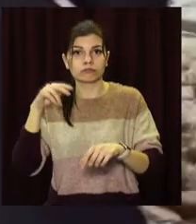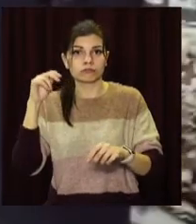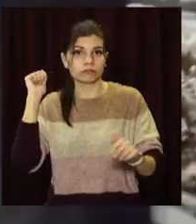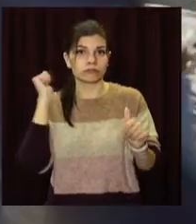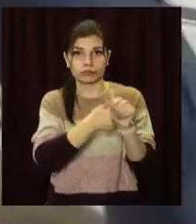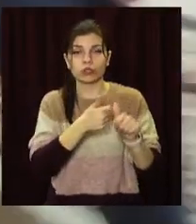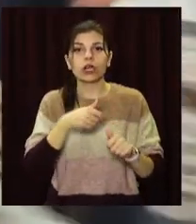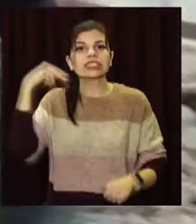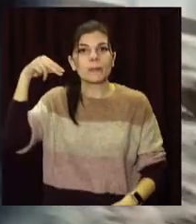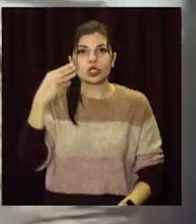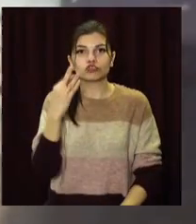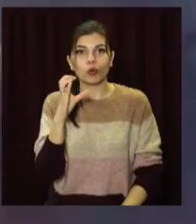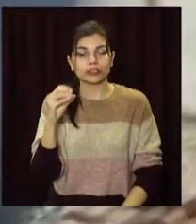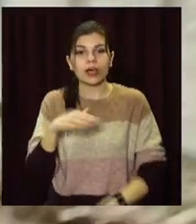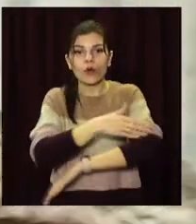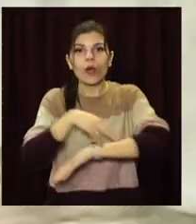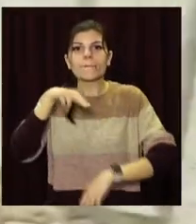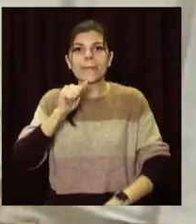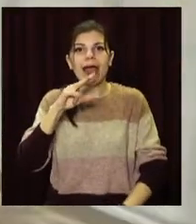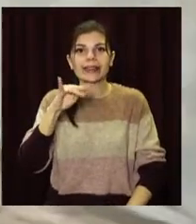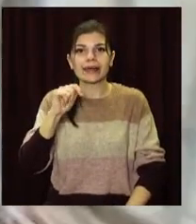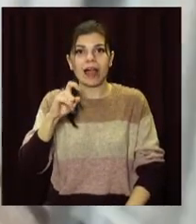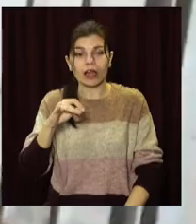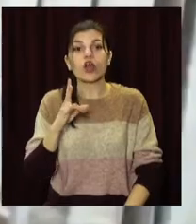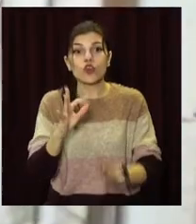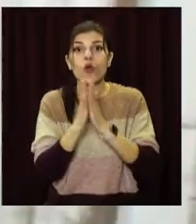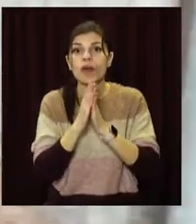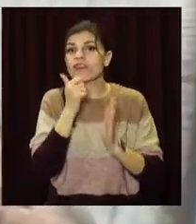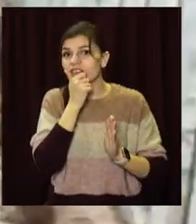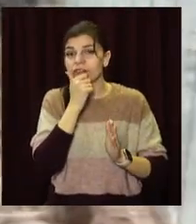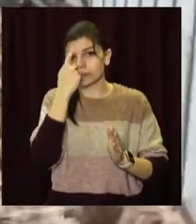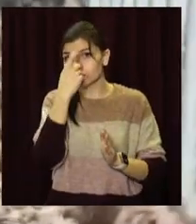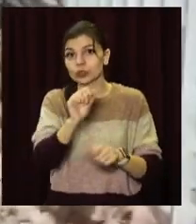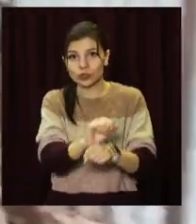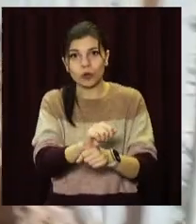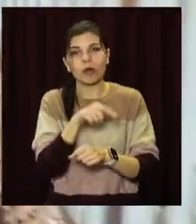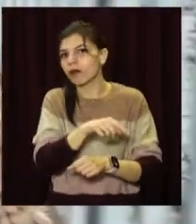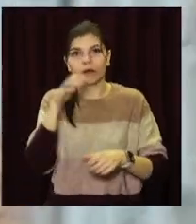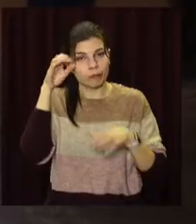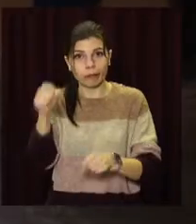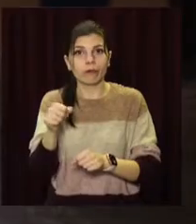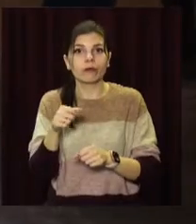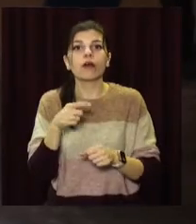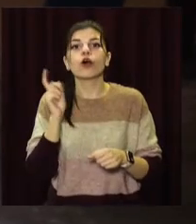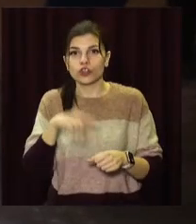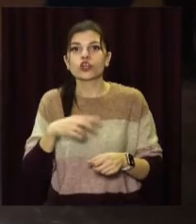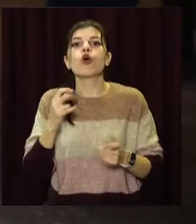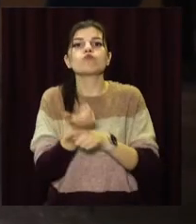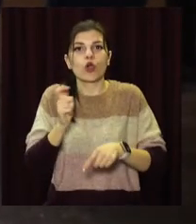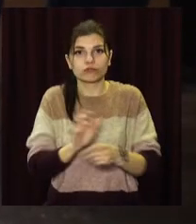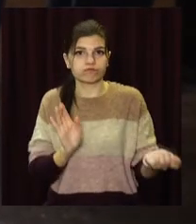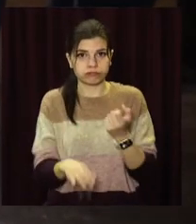Запорізькому шосе поблизу вулиці Панікахи. Втім, на прохання зупинитися той не відреагував, ба навіть надавив на газ.